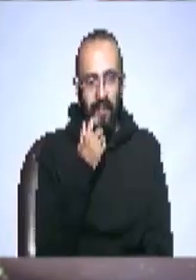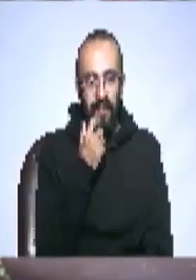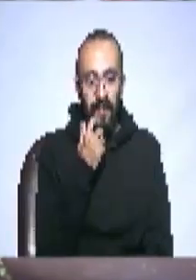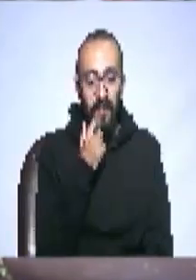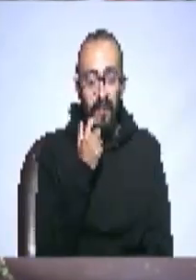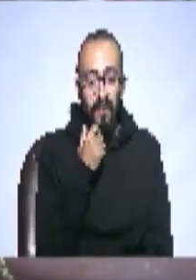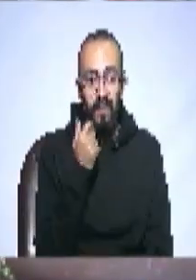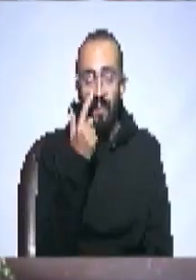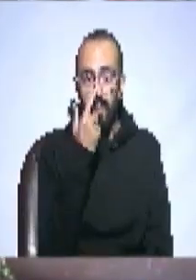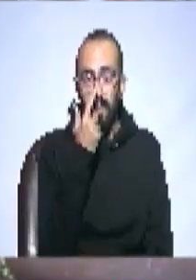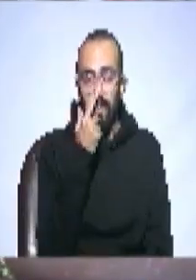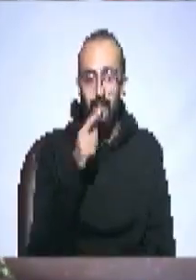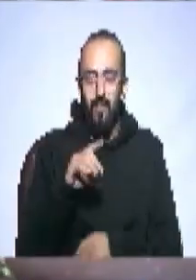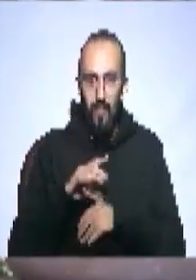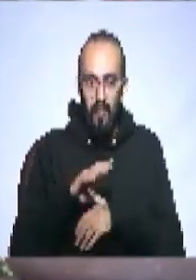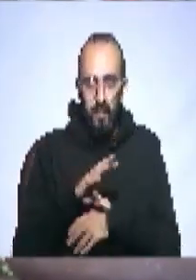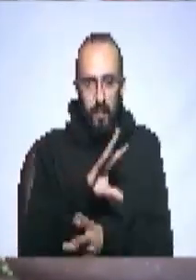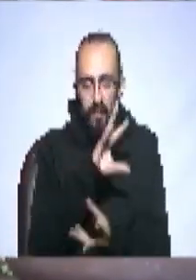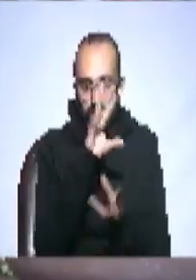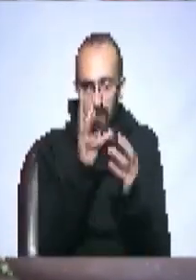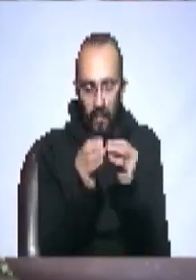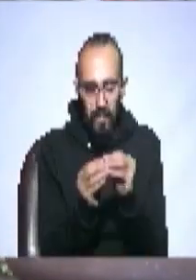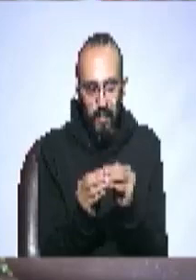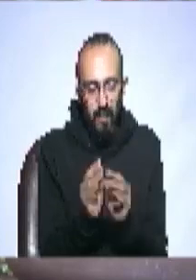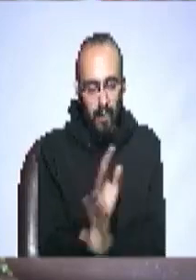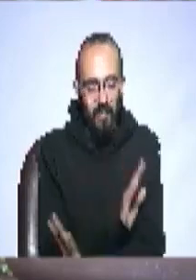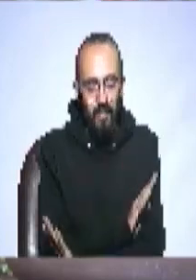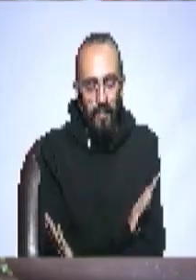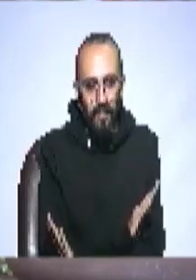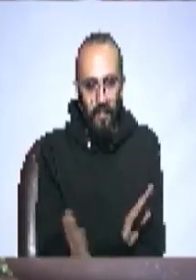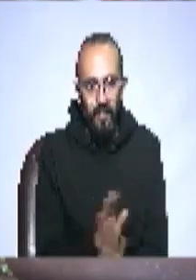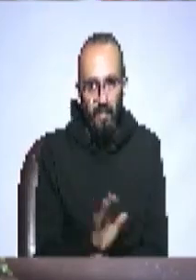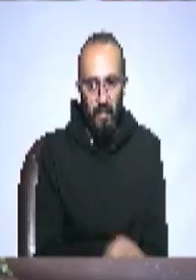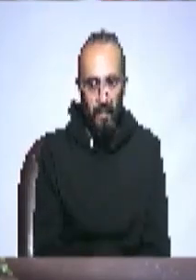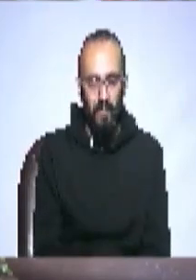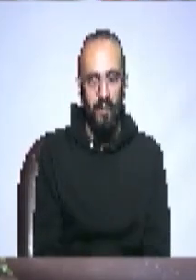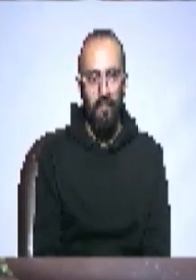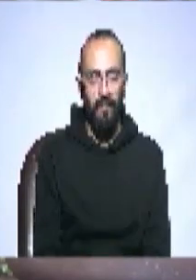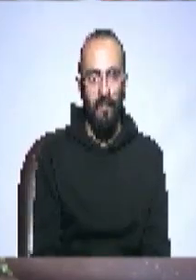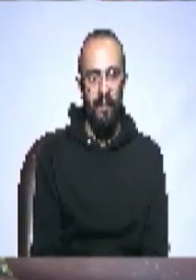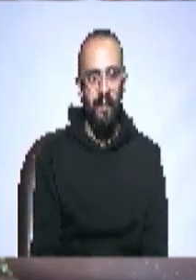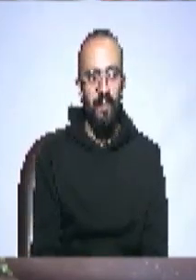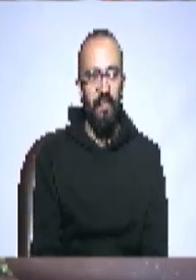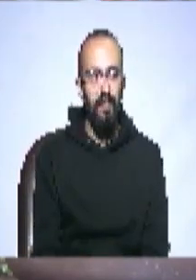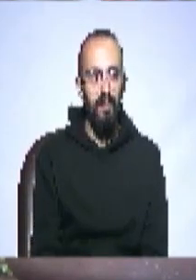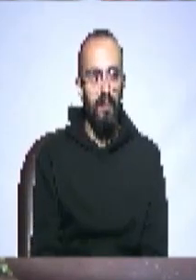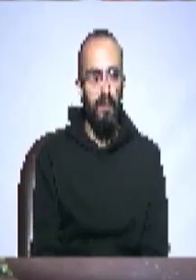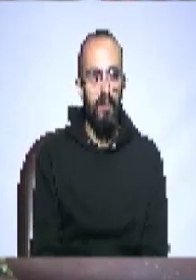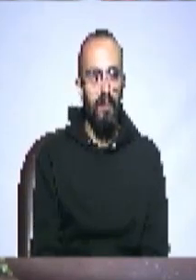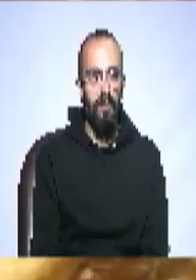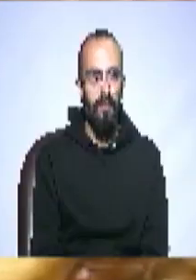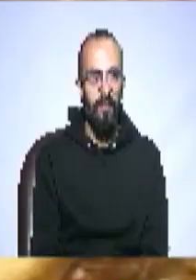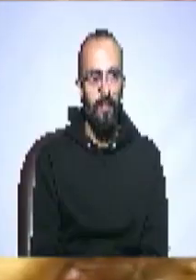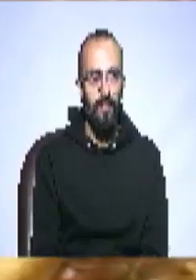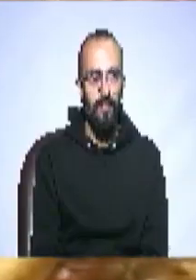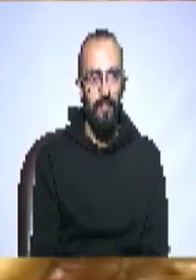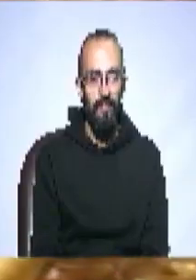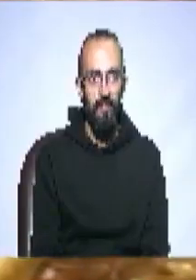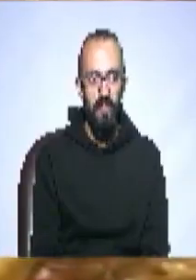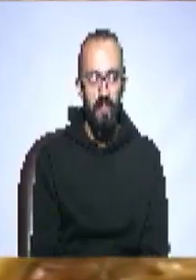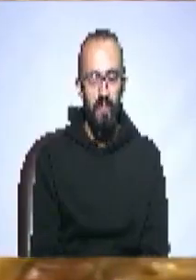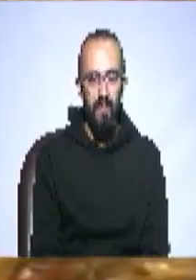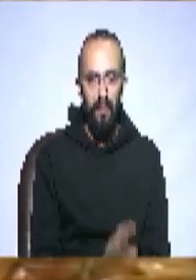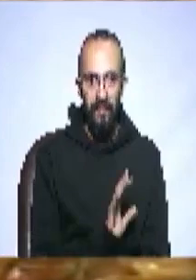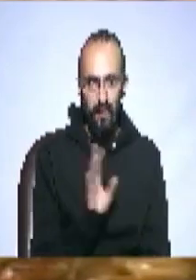ريحة البرتقال على ريحة الكلام كده ماشي ازاي؟ انا يعني شايف ان في حاجة فخمة جدا بتتعمل. اعتقد